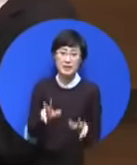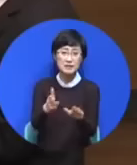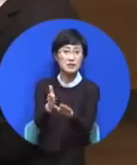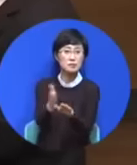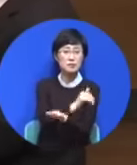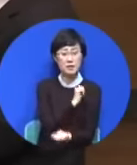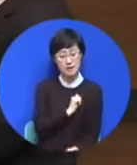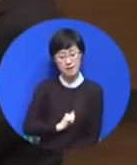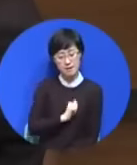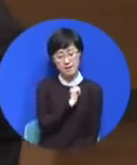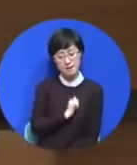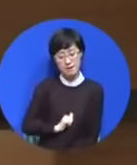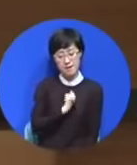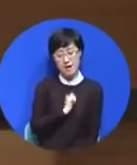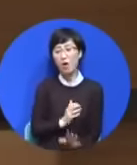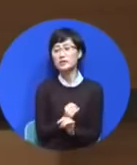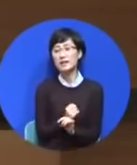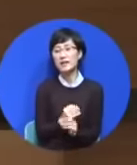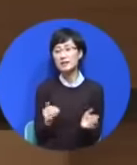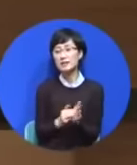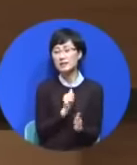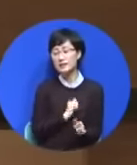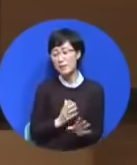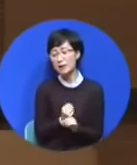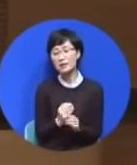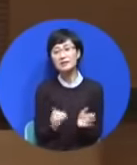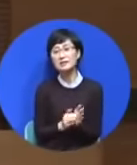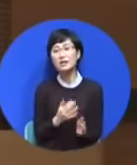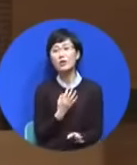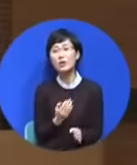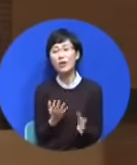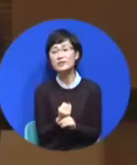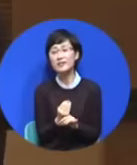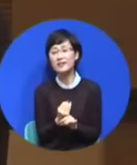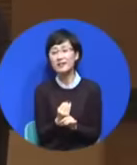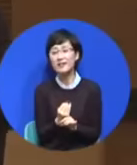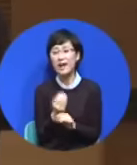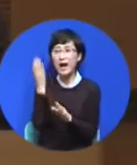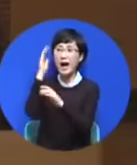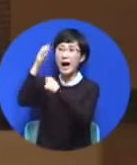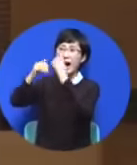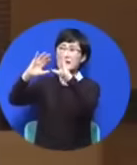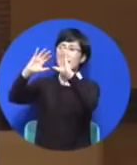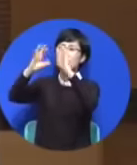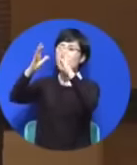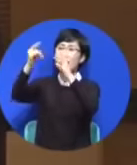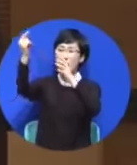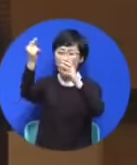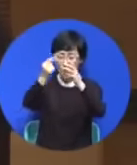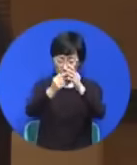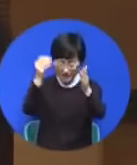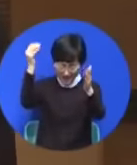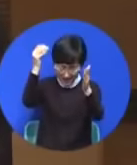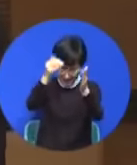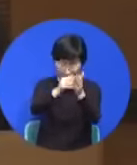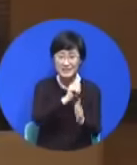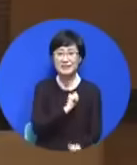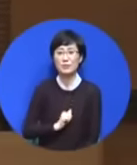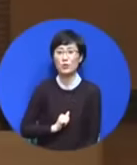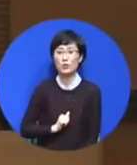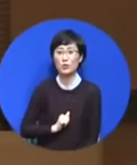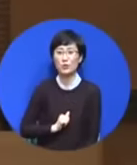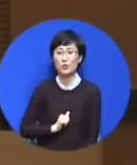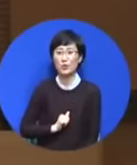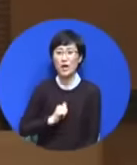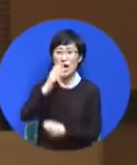참냐 하나님의 나라 임하도 언제 뛰느냐 하나님의 나라